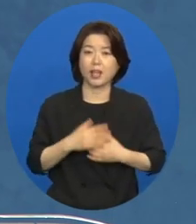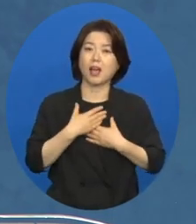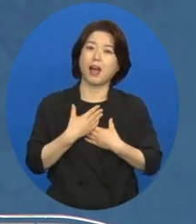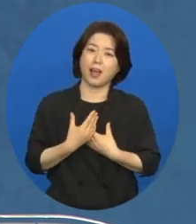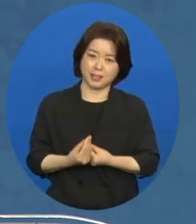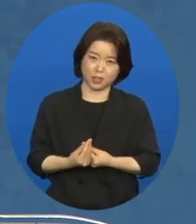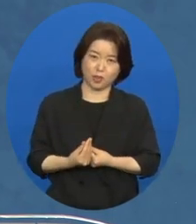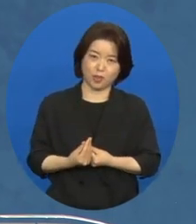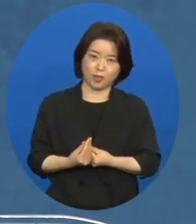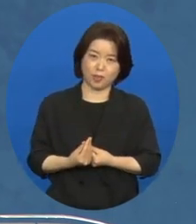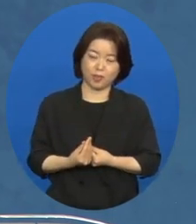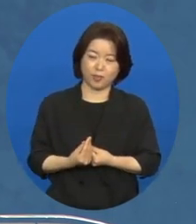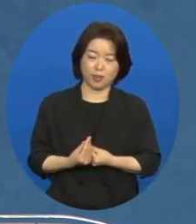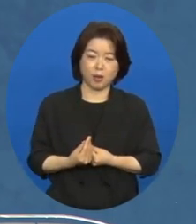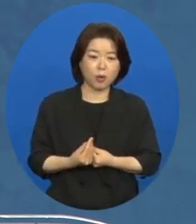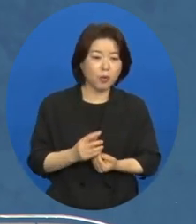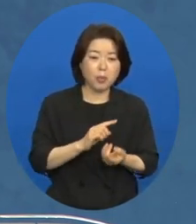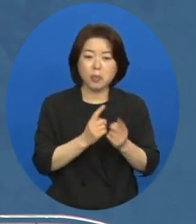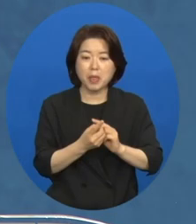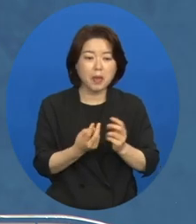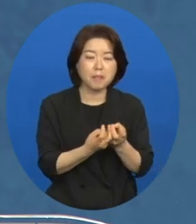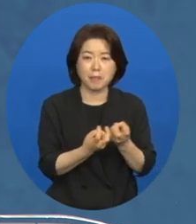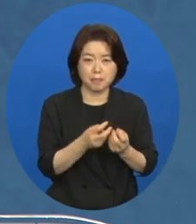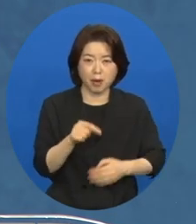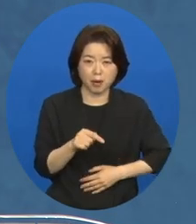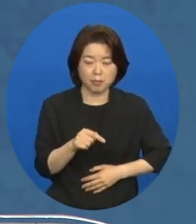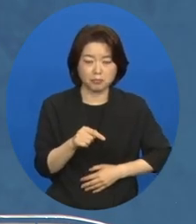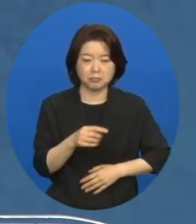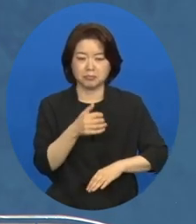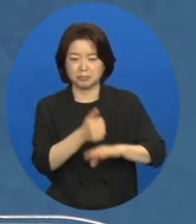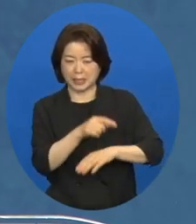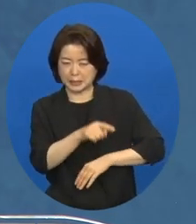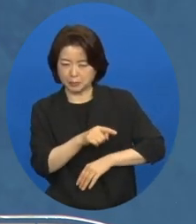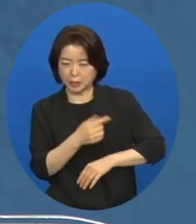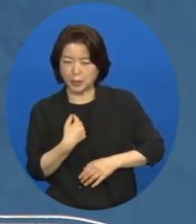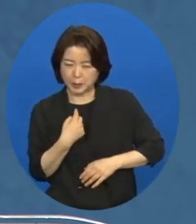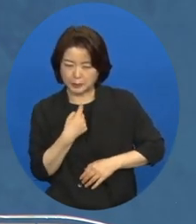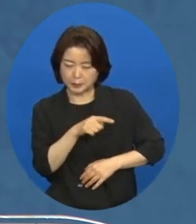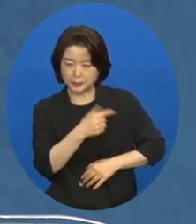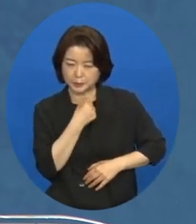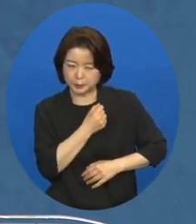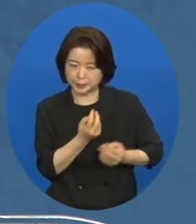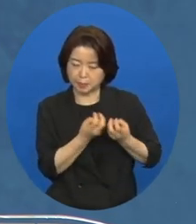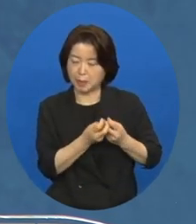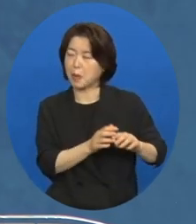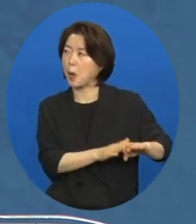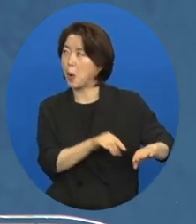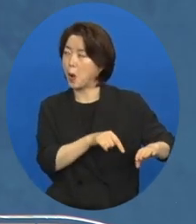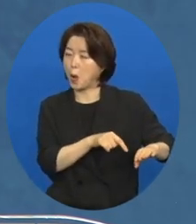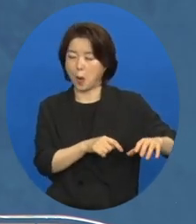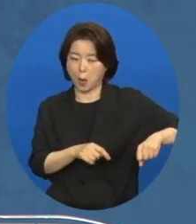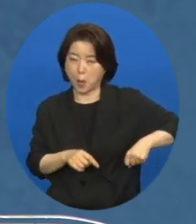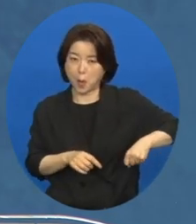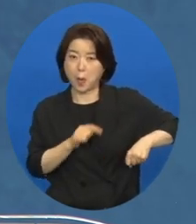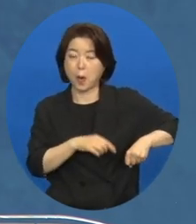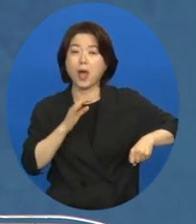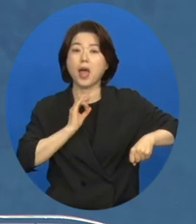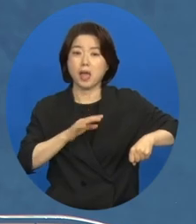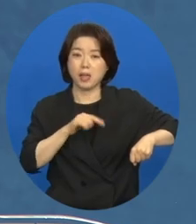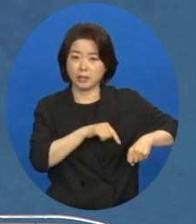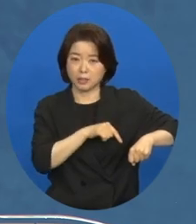안정감, 대체수단, 최후의 보루로 여기고 붙들었던 것,